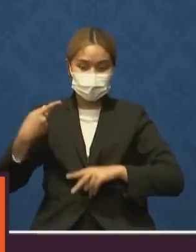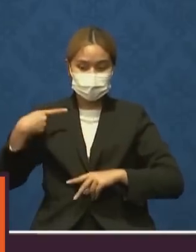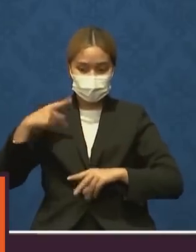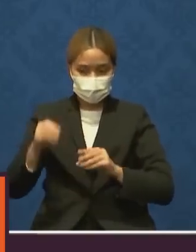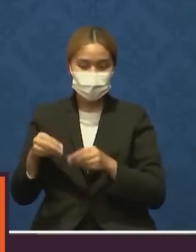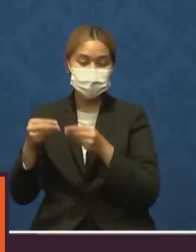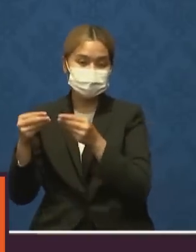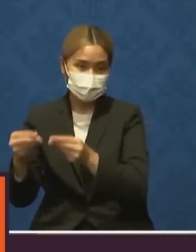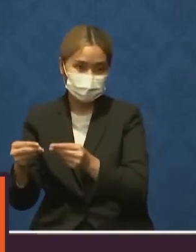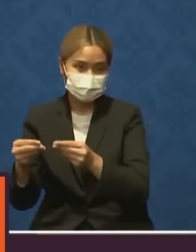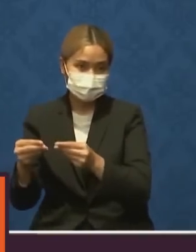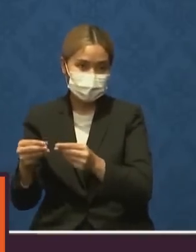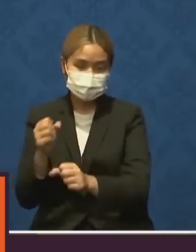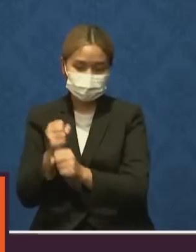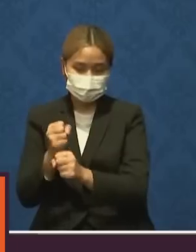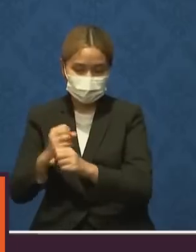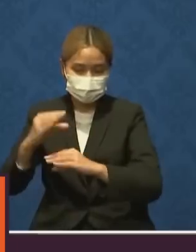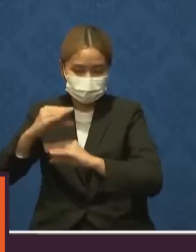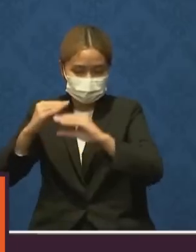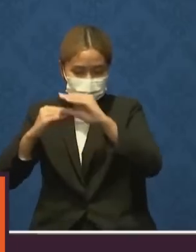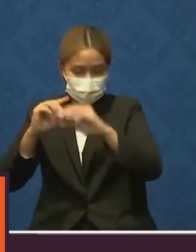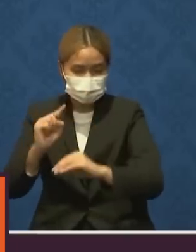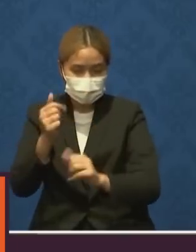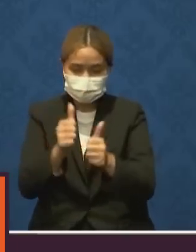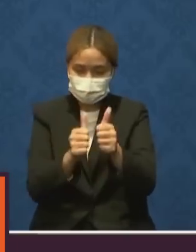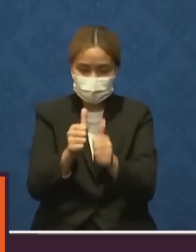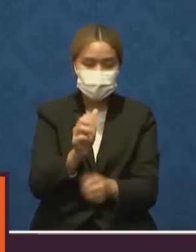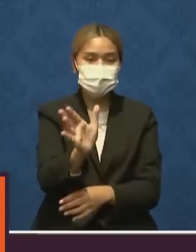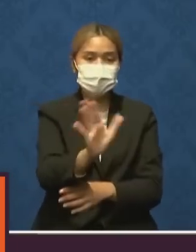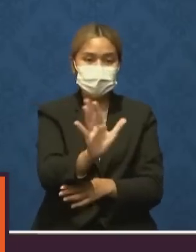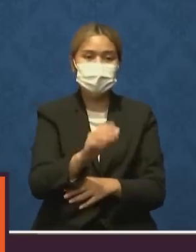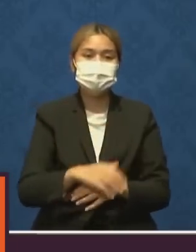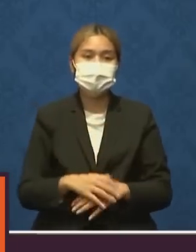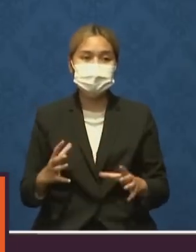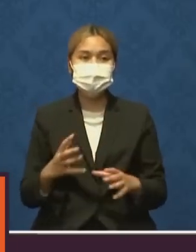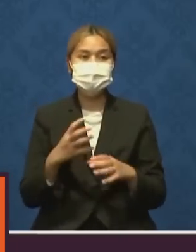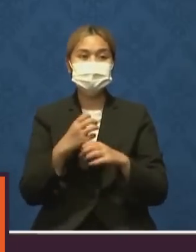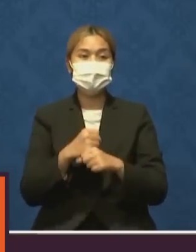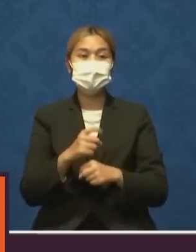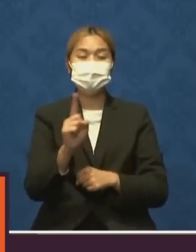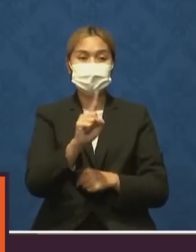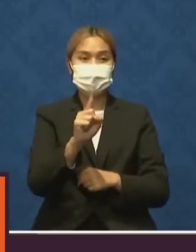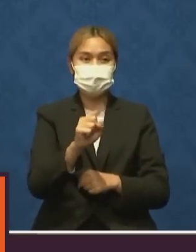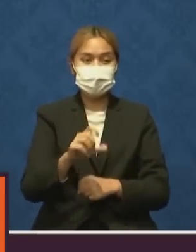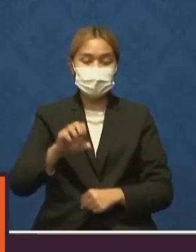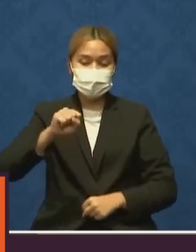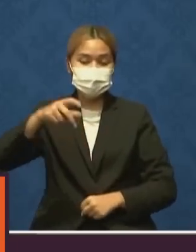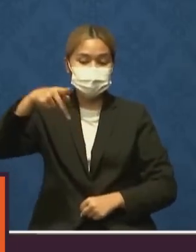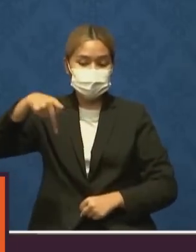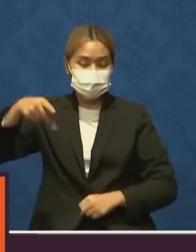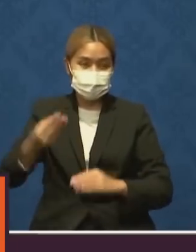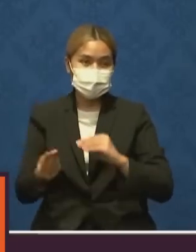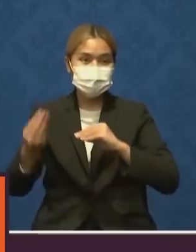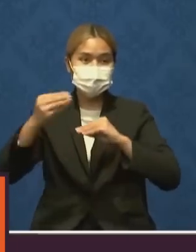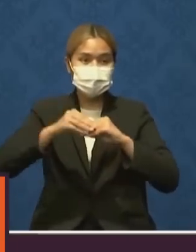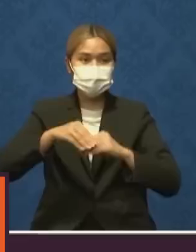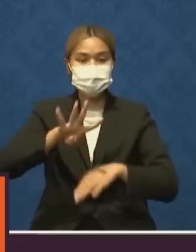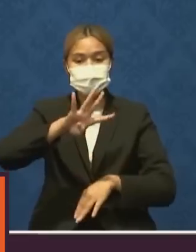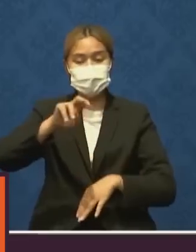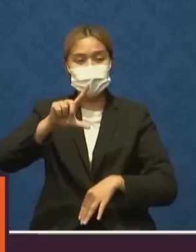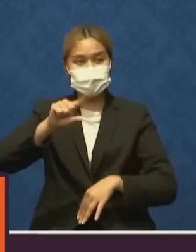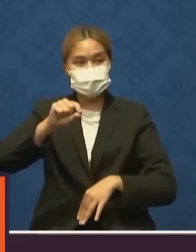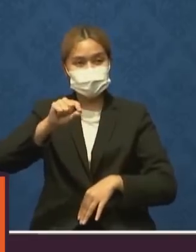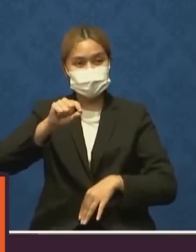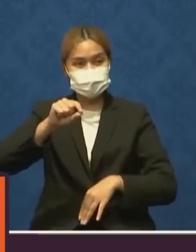แทนรงไฟได้ ไม่ตองมกหขอะไรผลลักคือว่าามี SPP เพิ่มอก 420 MW ครับ